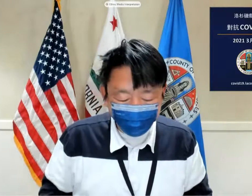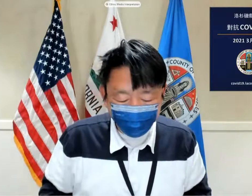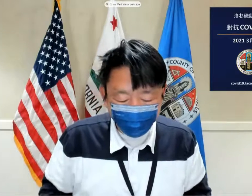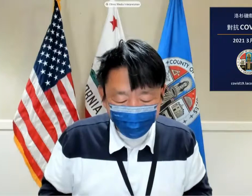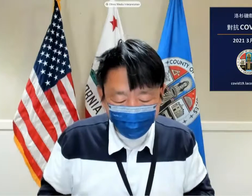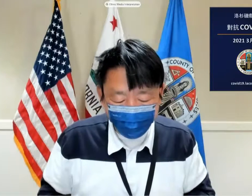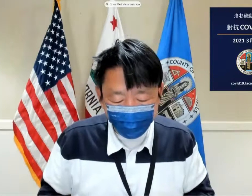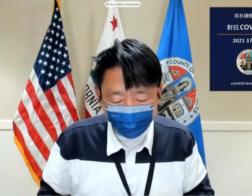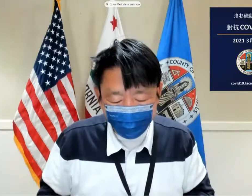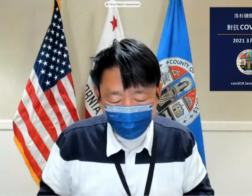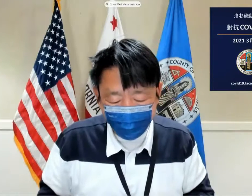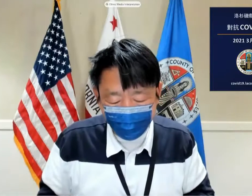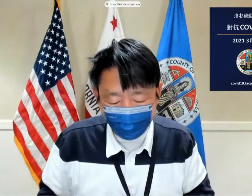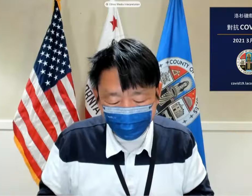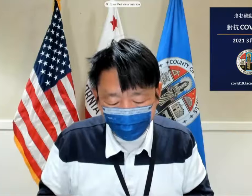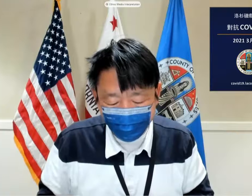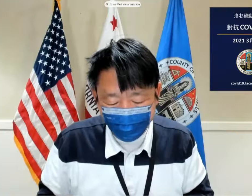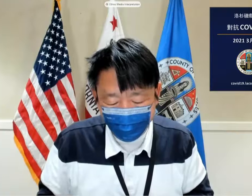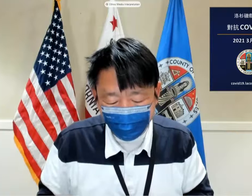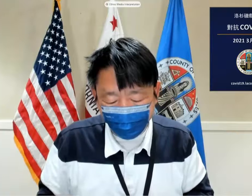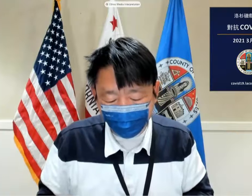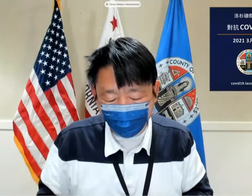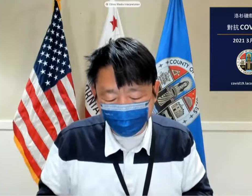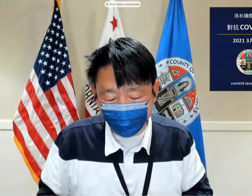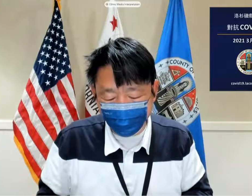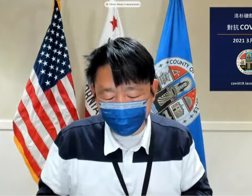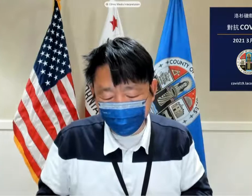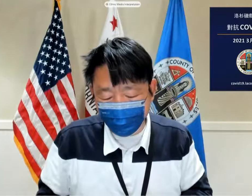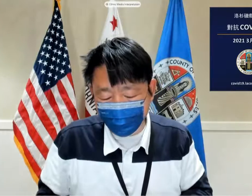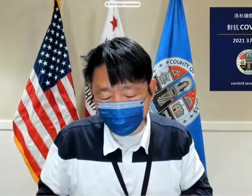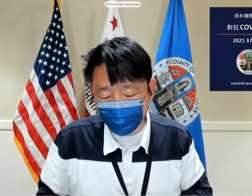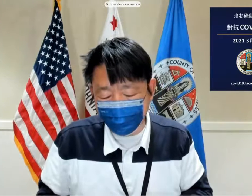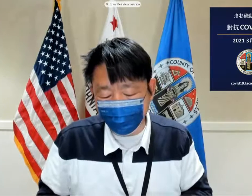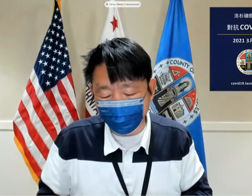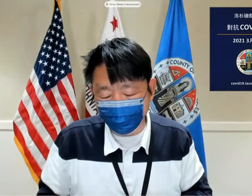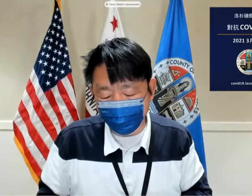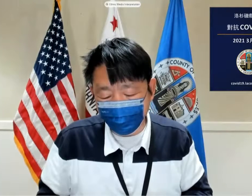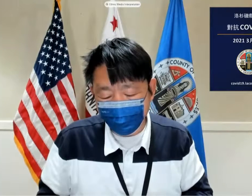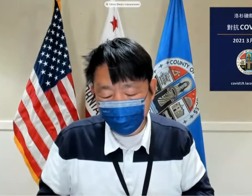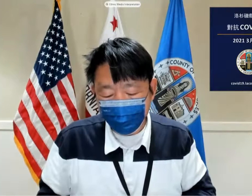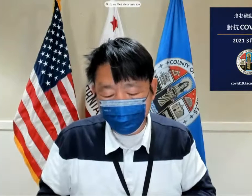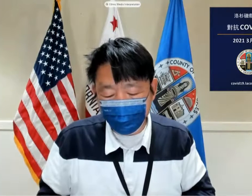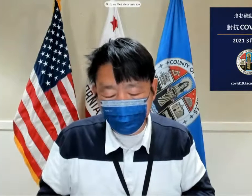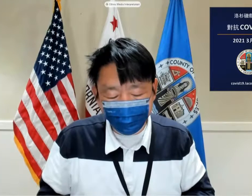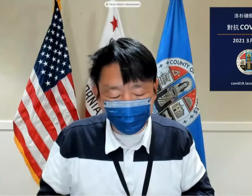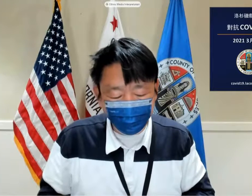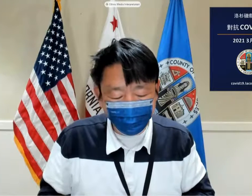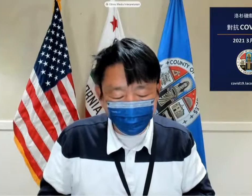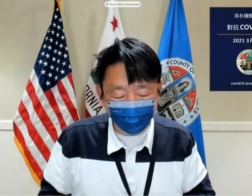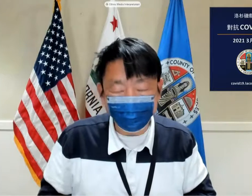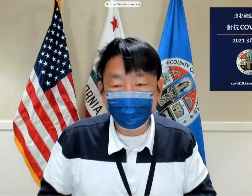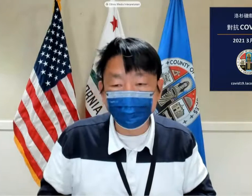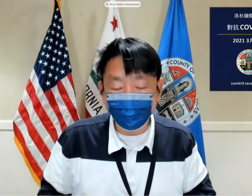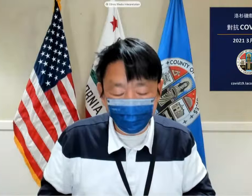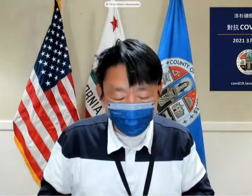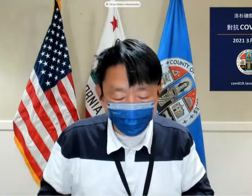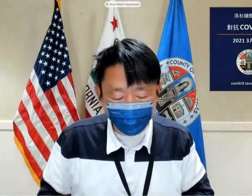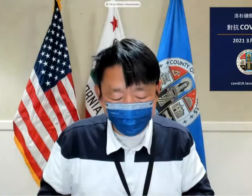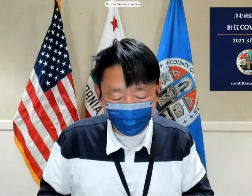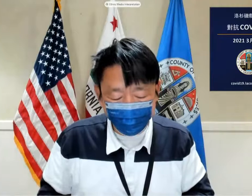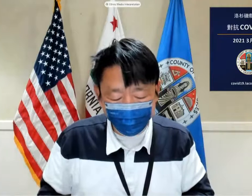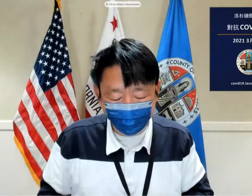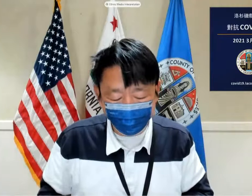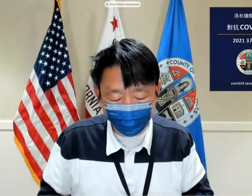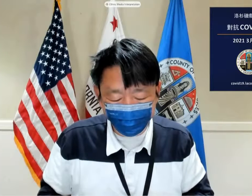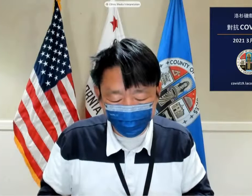我们已对4947个大型住宅和非住宅的机构进行了调查，这些机构至少有1